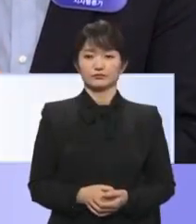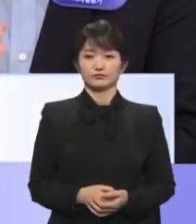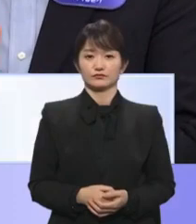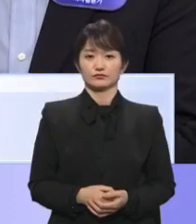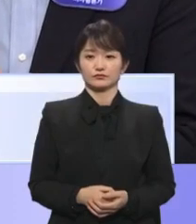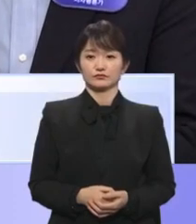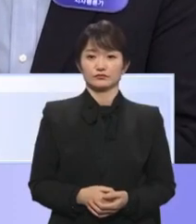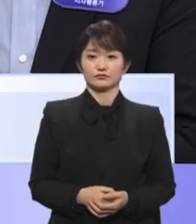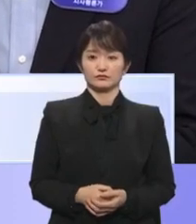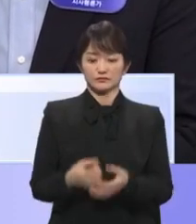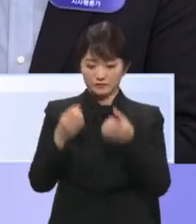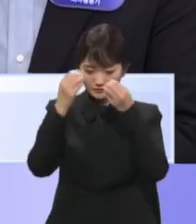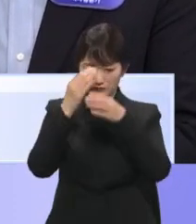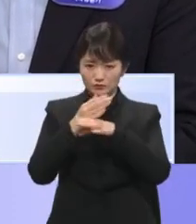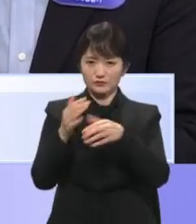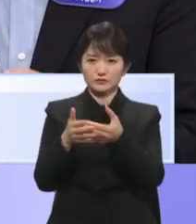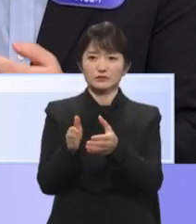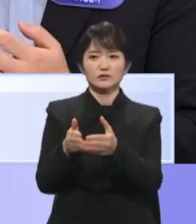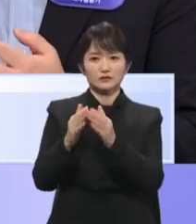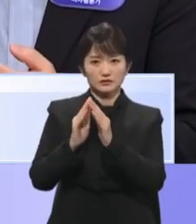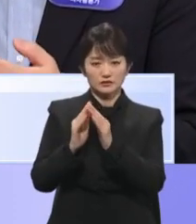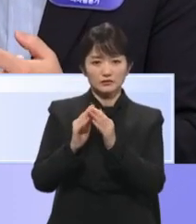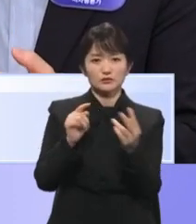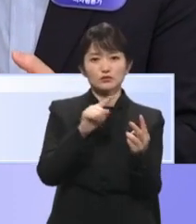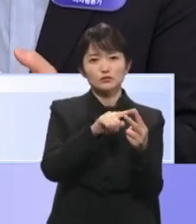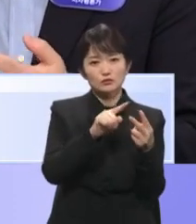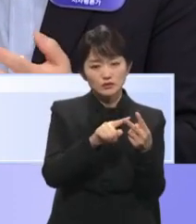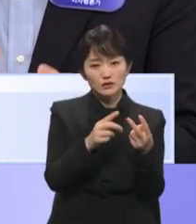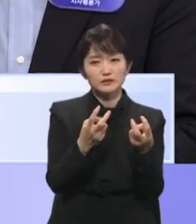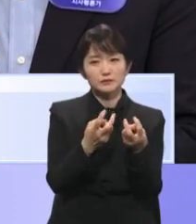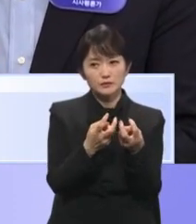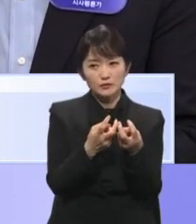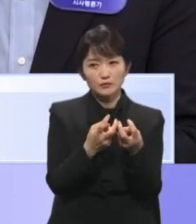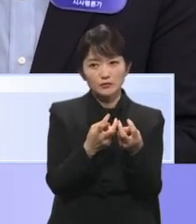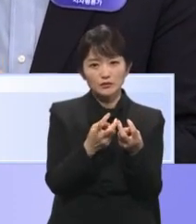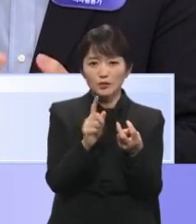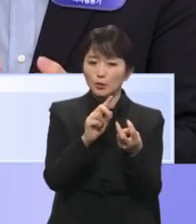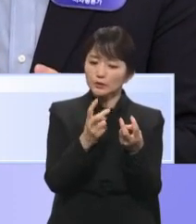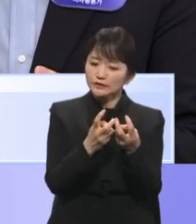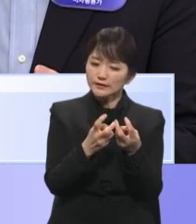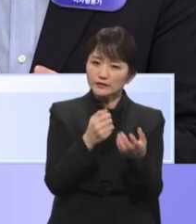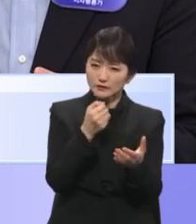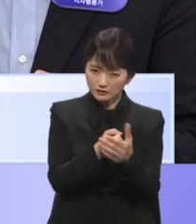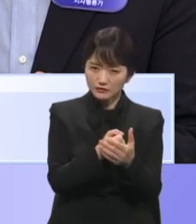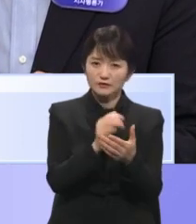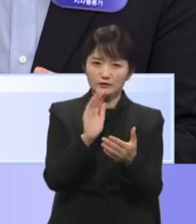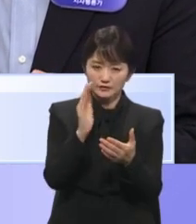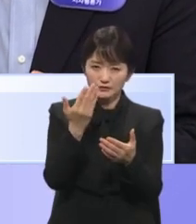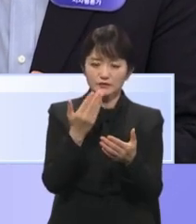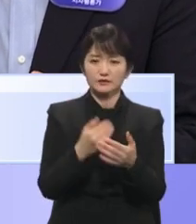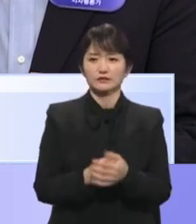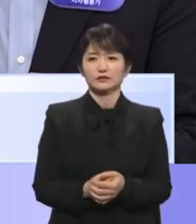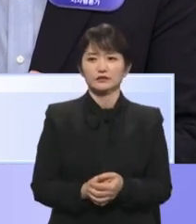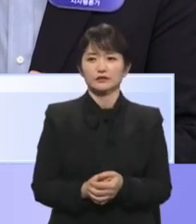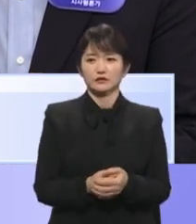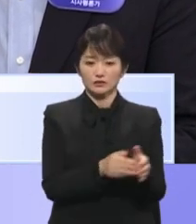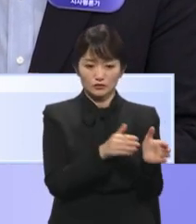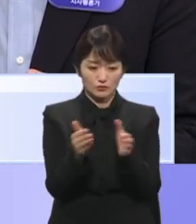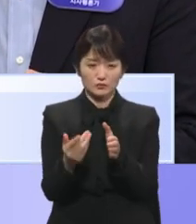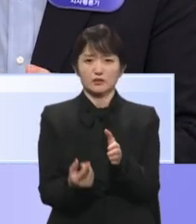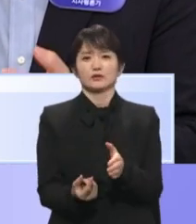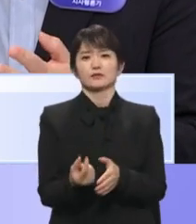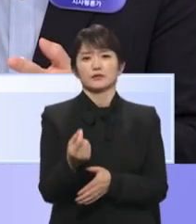했습니다만 신당 창당이 이런 수단으로도 빨리 좀 결단을 내려서 이런 수단으로도 좀 준비를 빨리 해야 되는 거